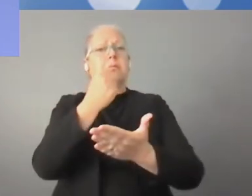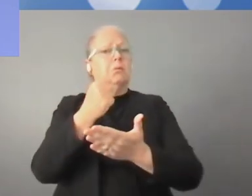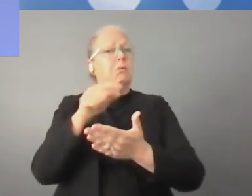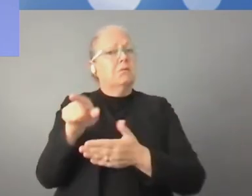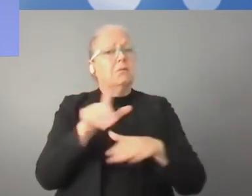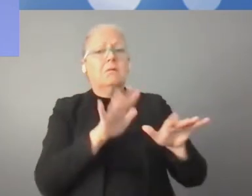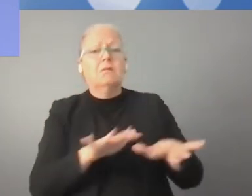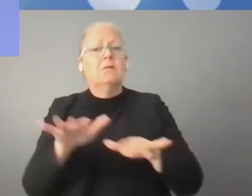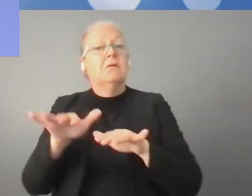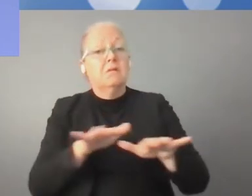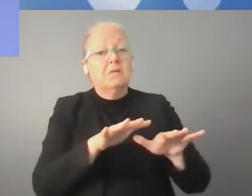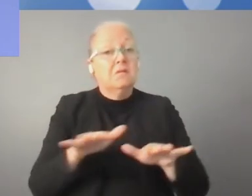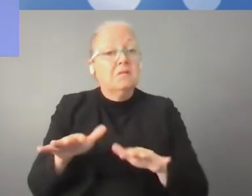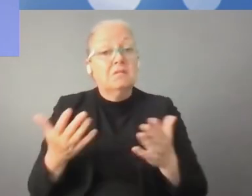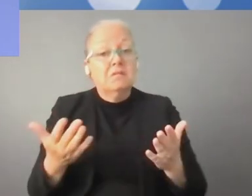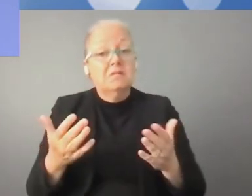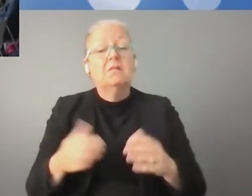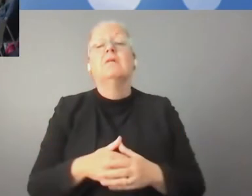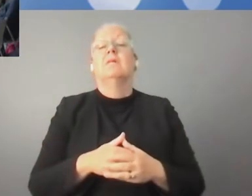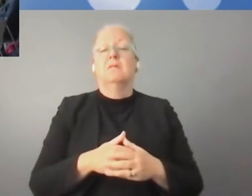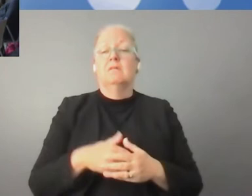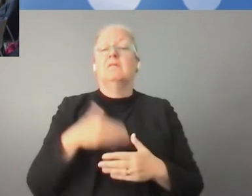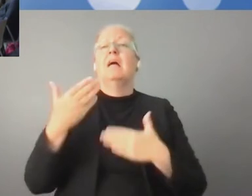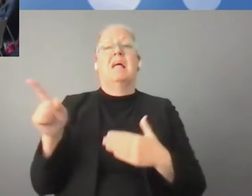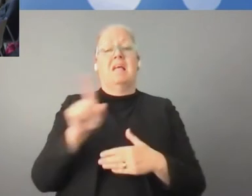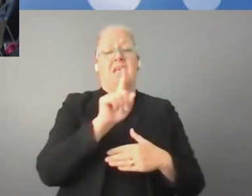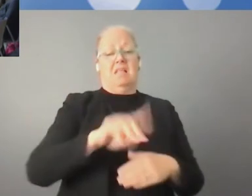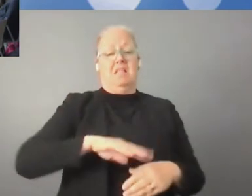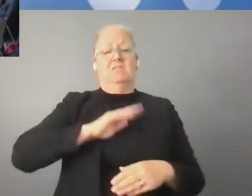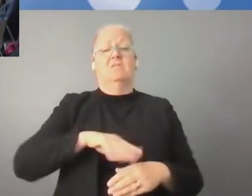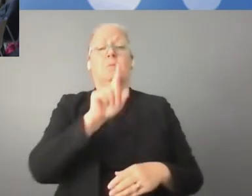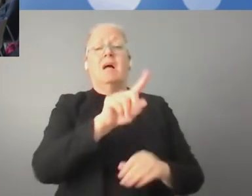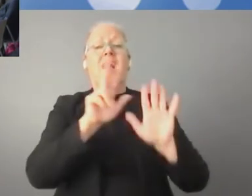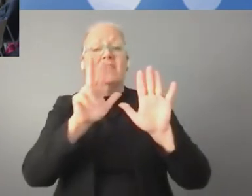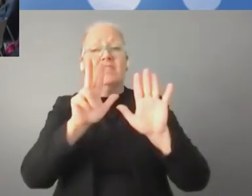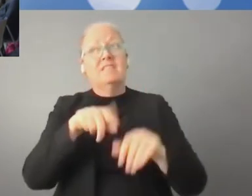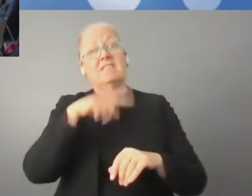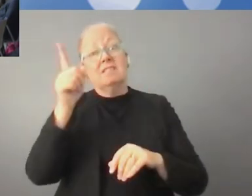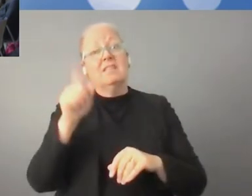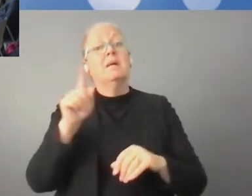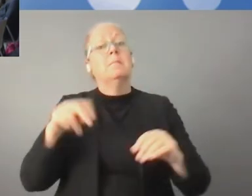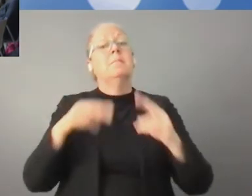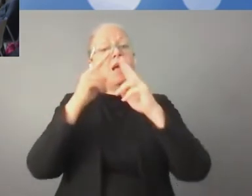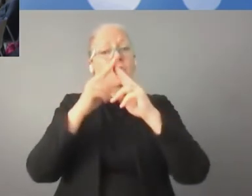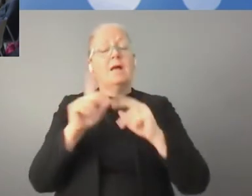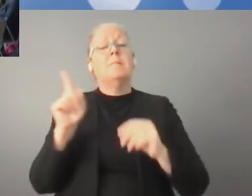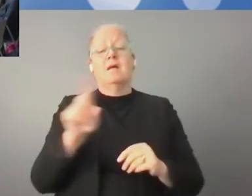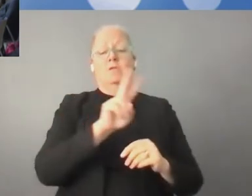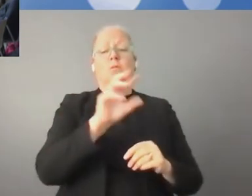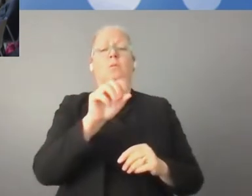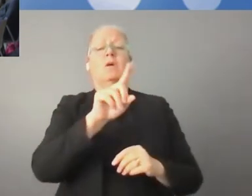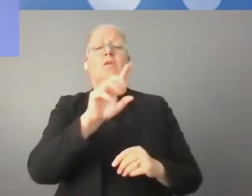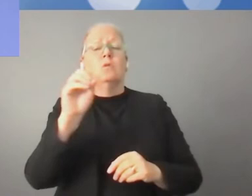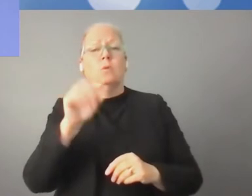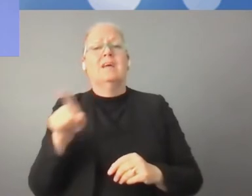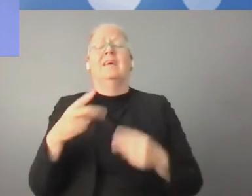وهو خطيب معروف تعلم العزف على البيانو